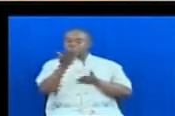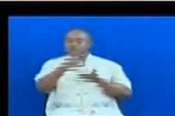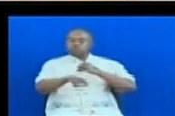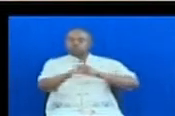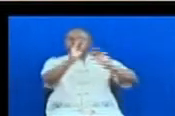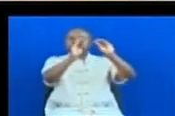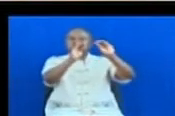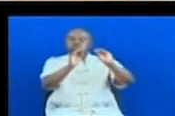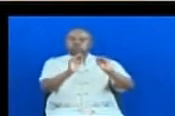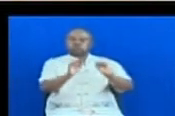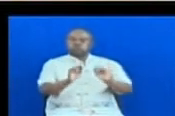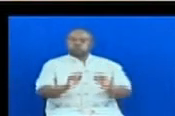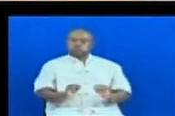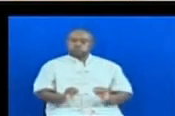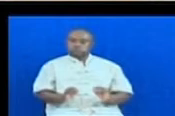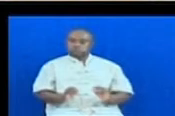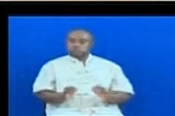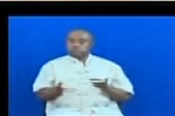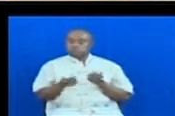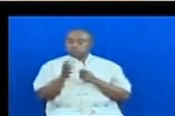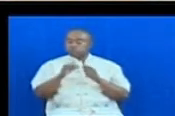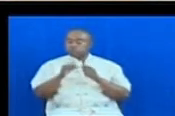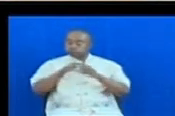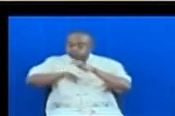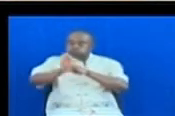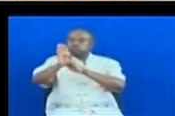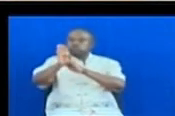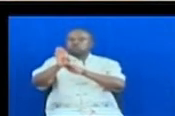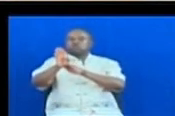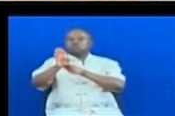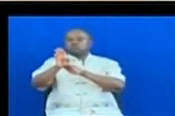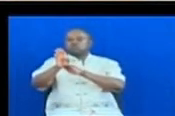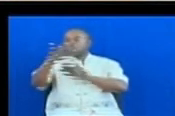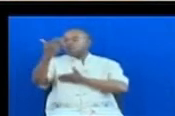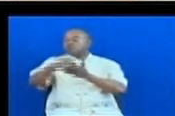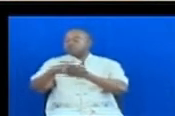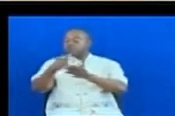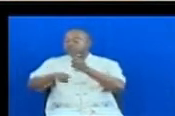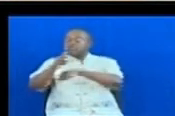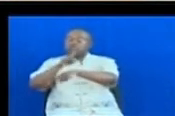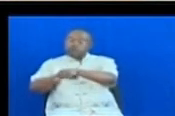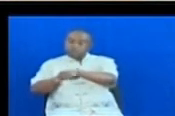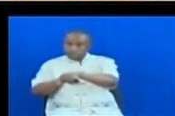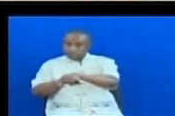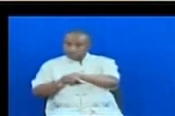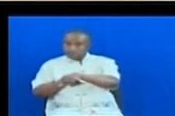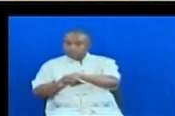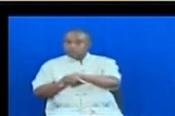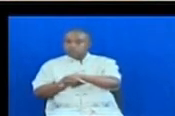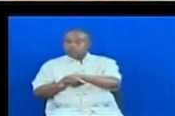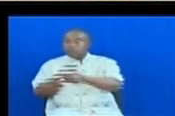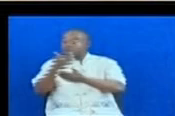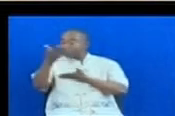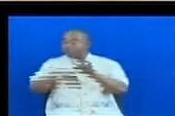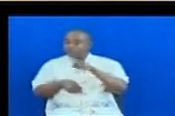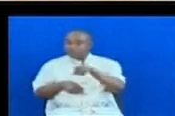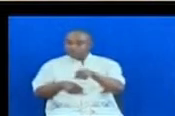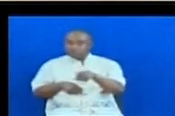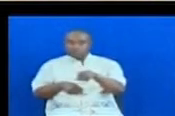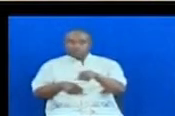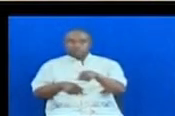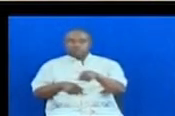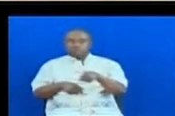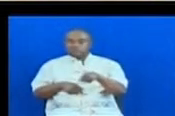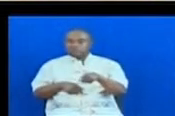hiyo fomu na waweze kuituma ili iweze kufika kwa wakati. Na fomu hii inatakiwa kujazwa